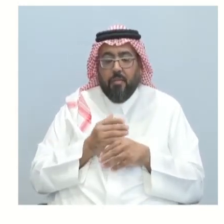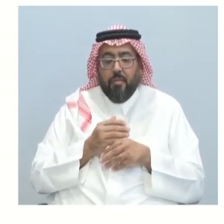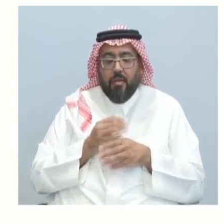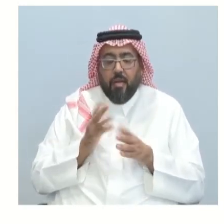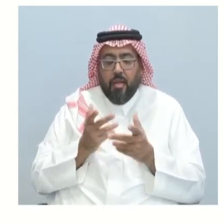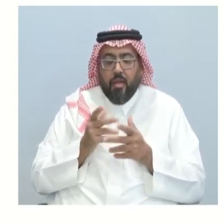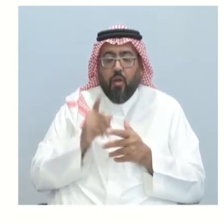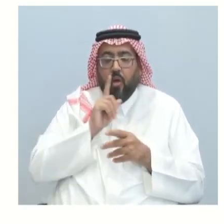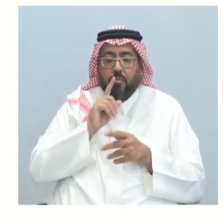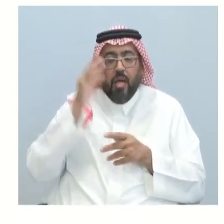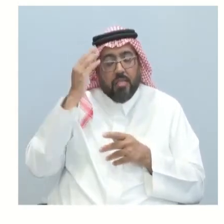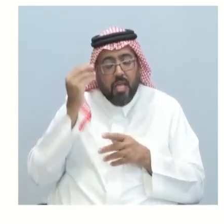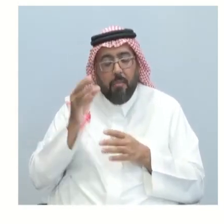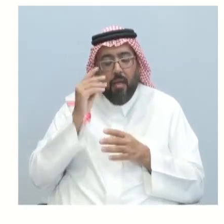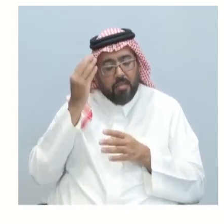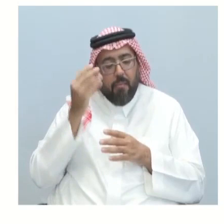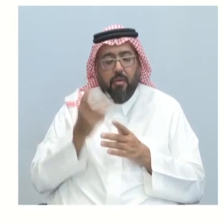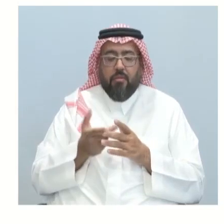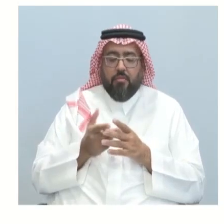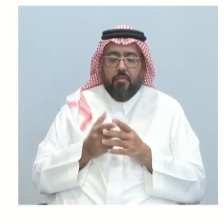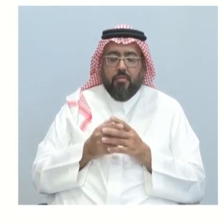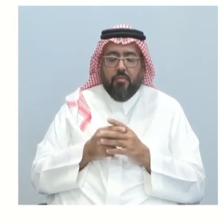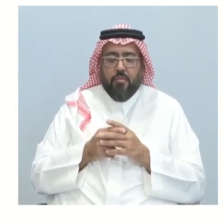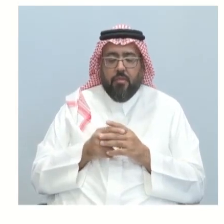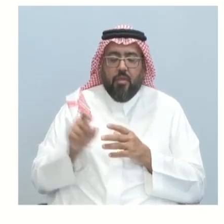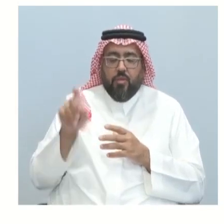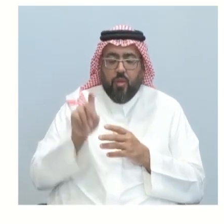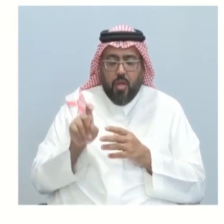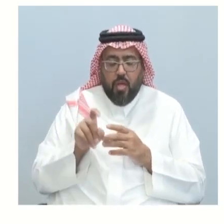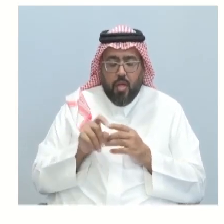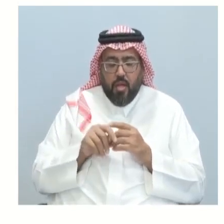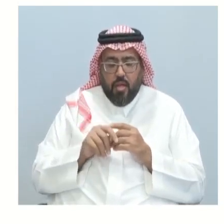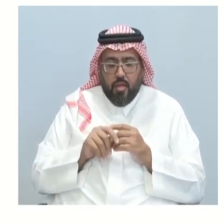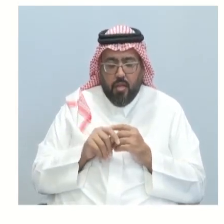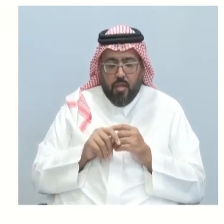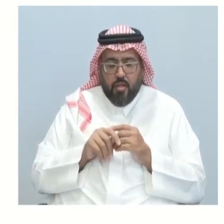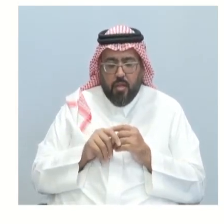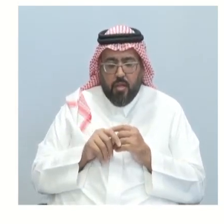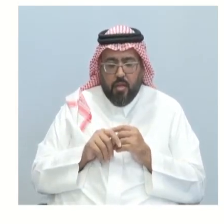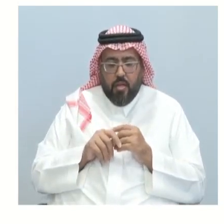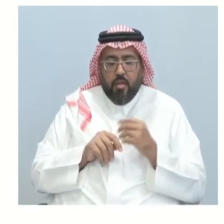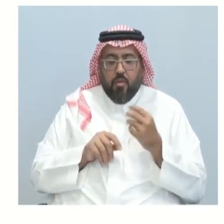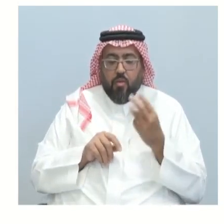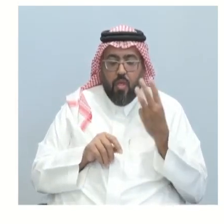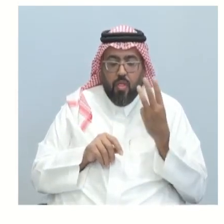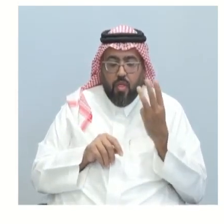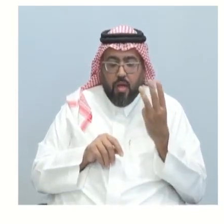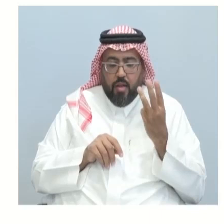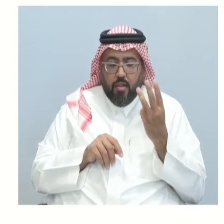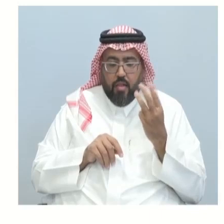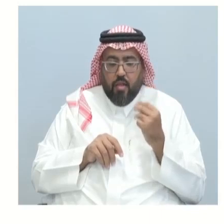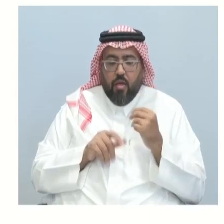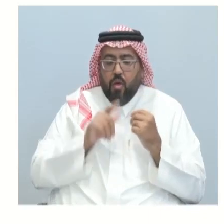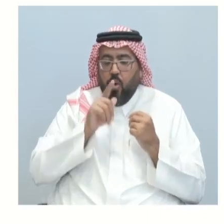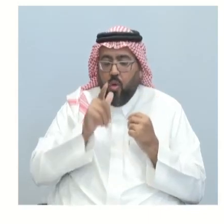هذا نقوموا بارك الله فيكم بذكرها في السؤال الثاني اما ما يتعلق